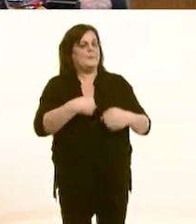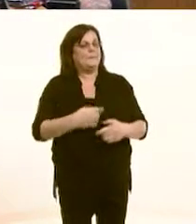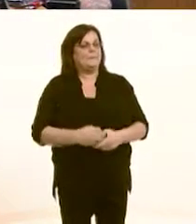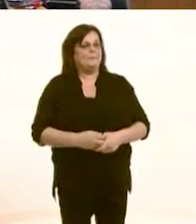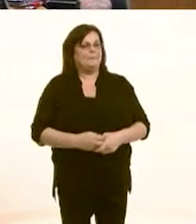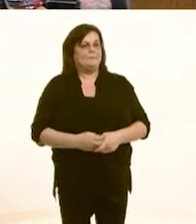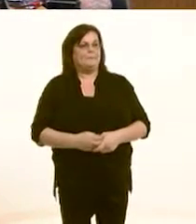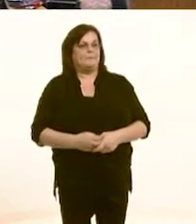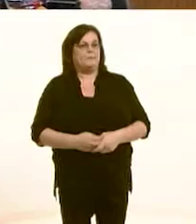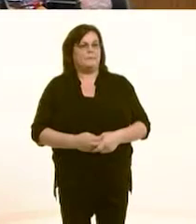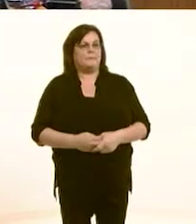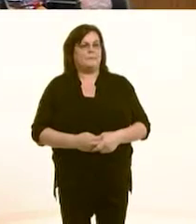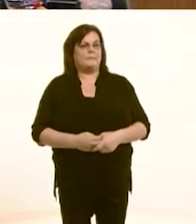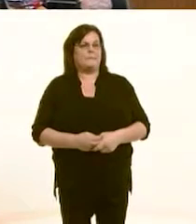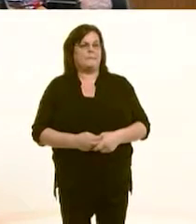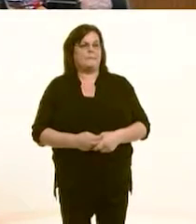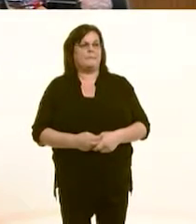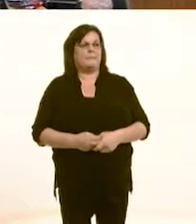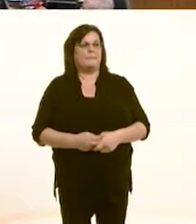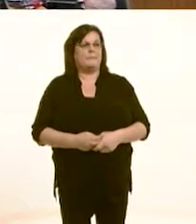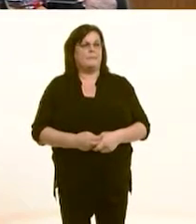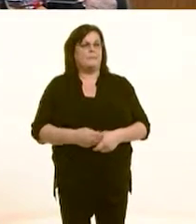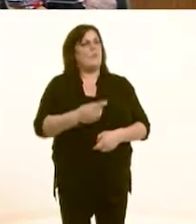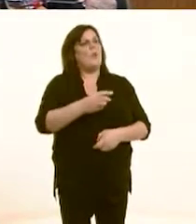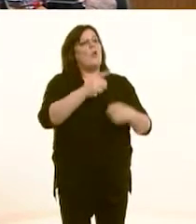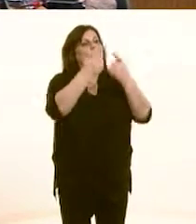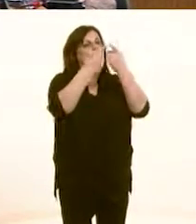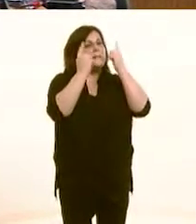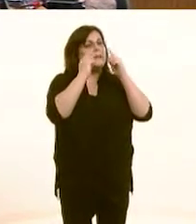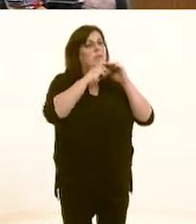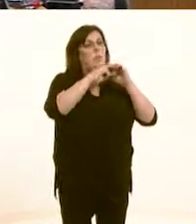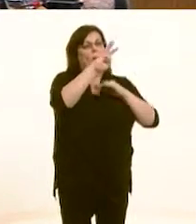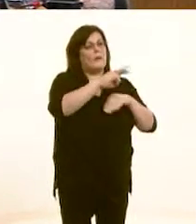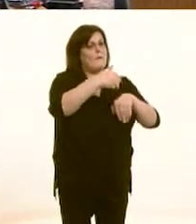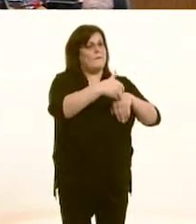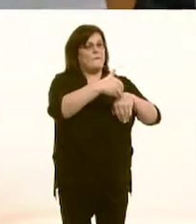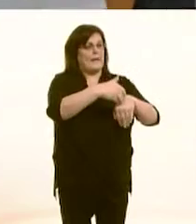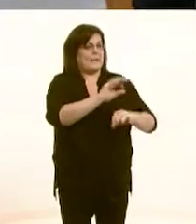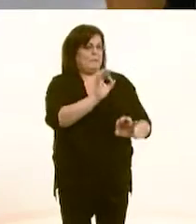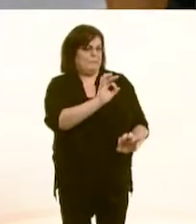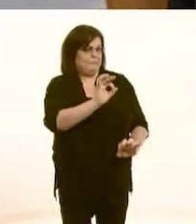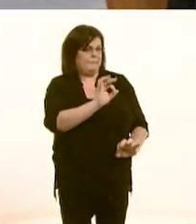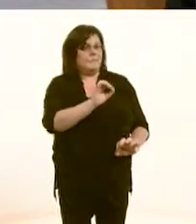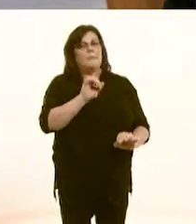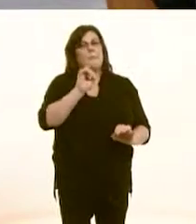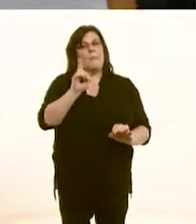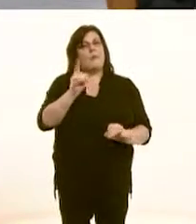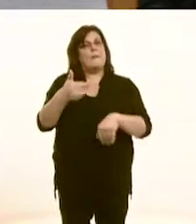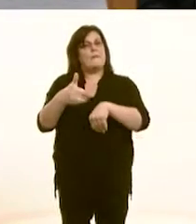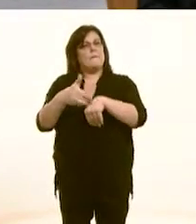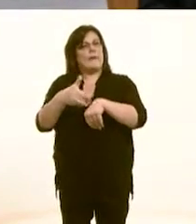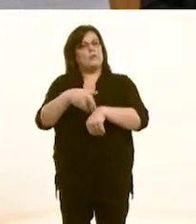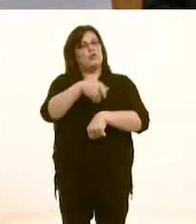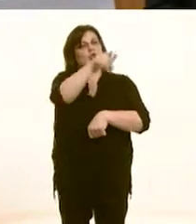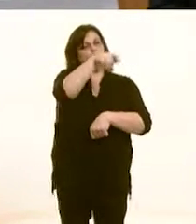mae'n effeithio myfyrwyr o Gymru, bydd myfyrwyr o Loegr yn gallu cael y gefnogaeth I ddod I Gymru I astudio. So felly, nid